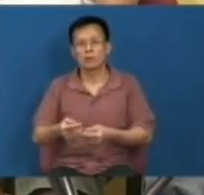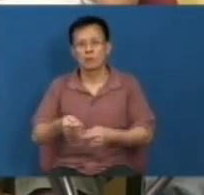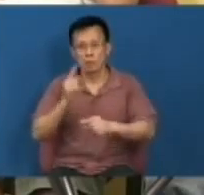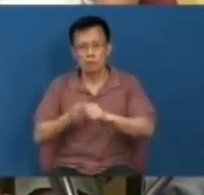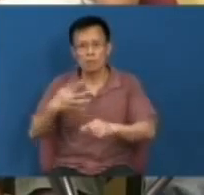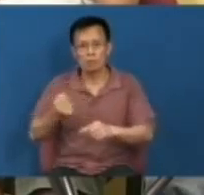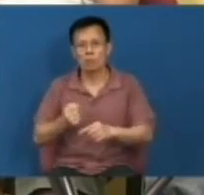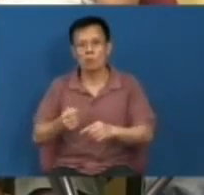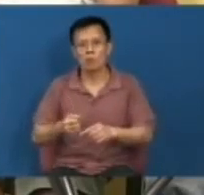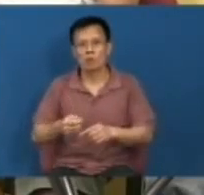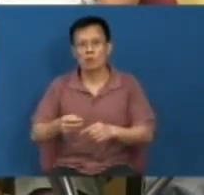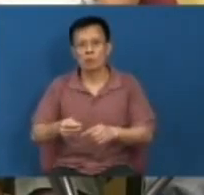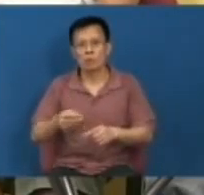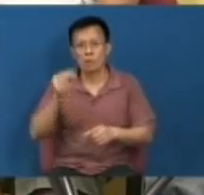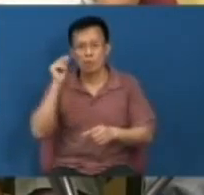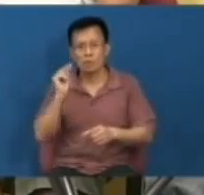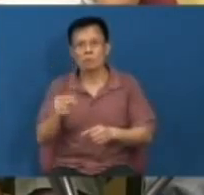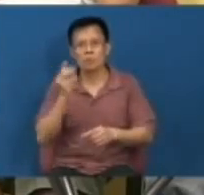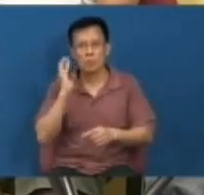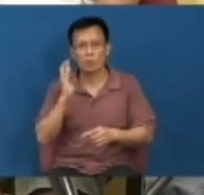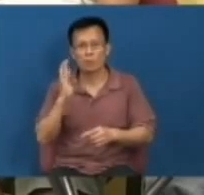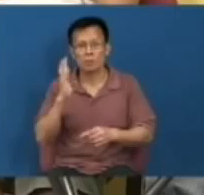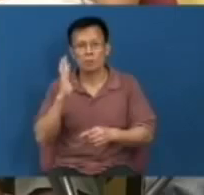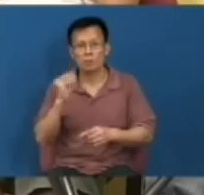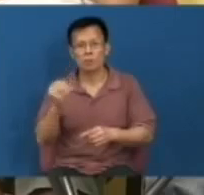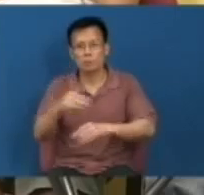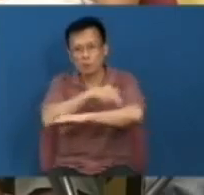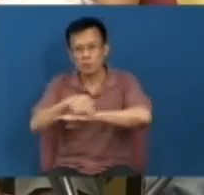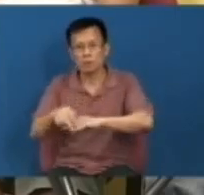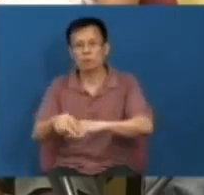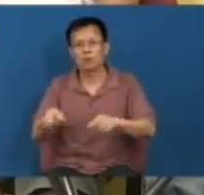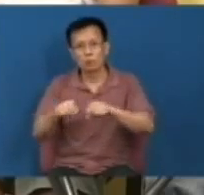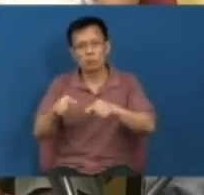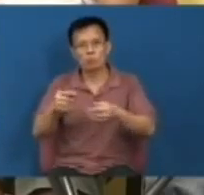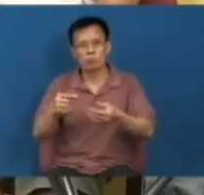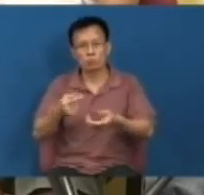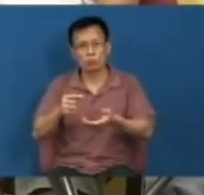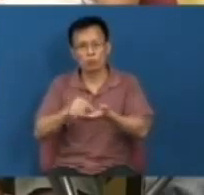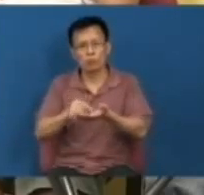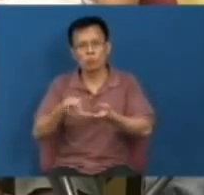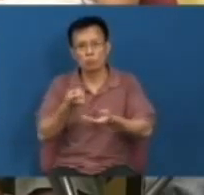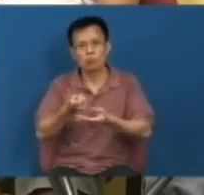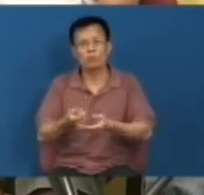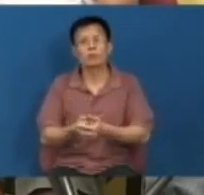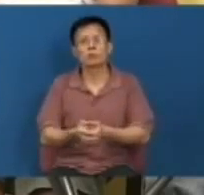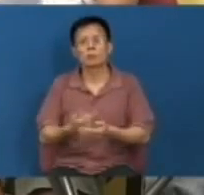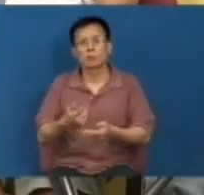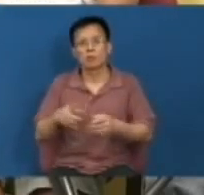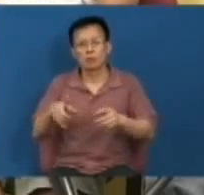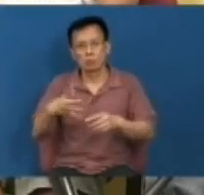要翻廣灣後庭，佢對住殯儀館，我唔係要求豪宅。同區最近嘅，但佢唔係偏偏唔係，佢唔係用呢啲，佢係用嗰